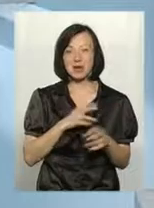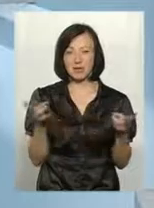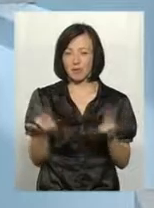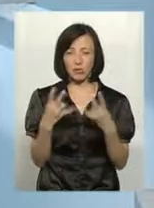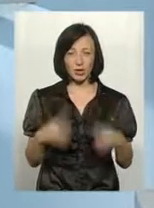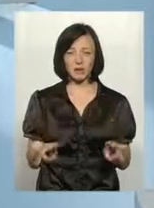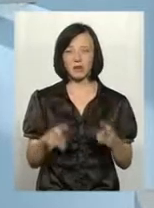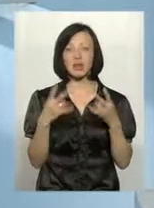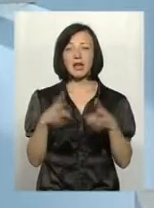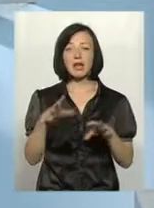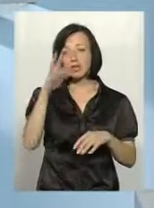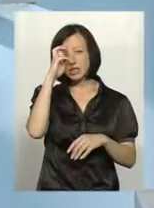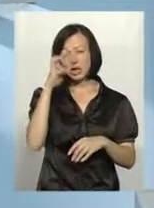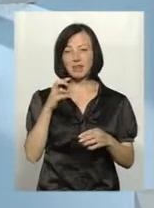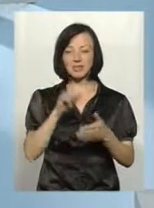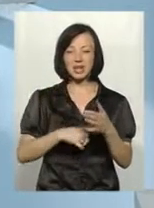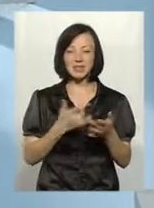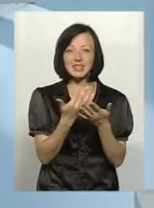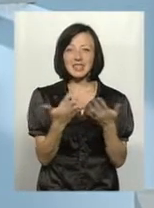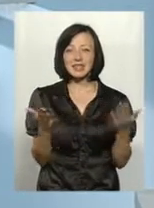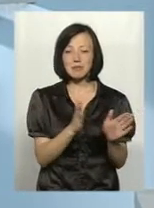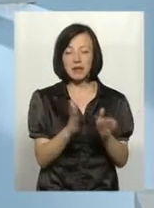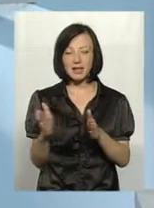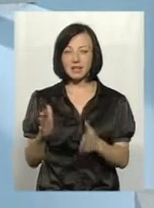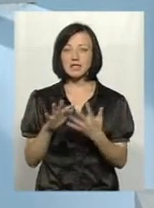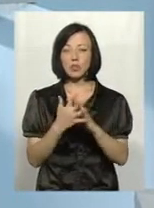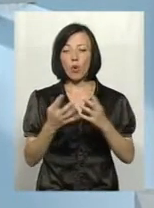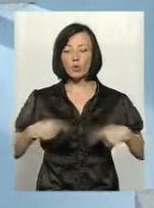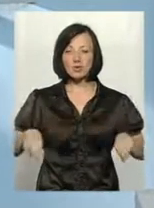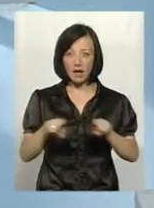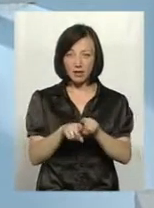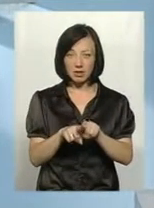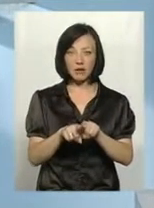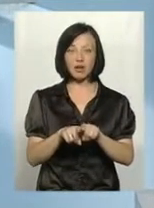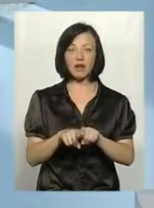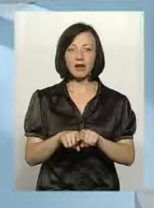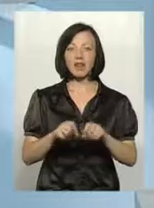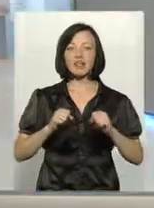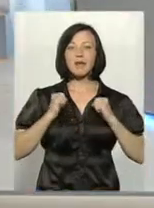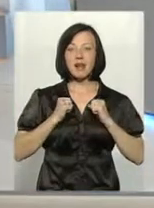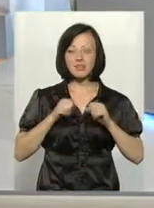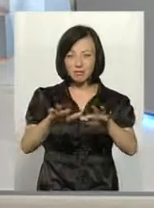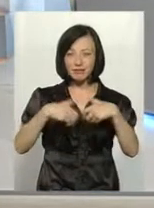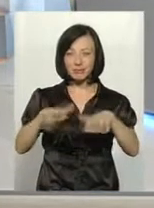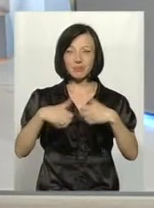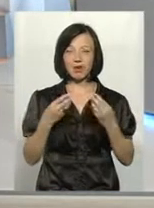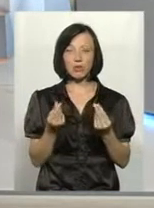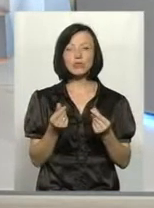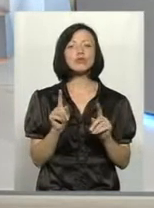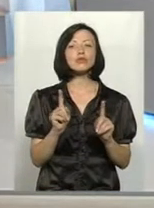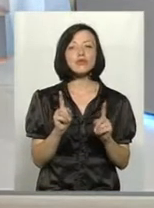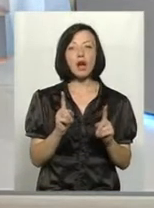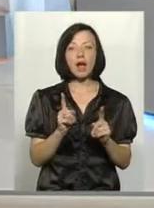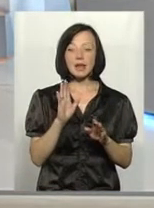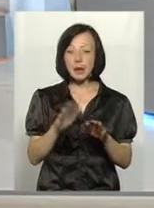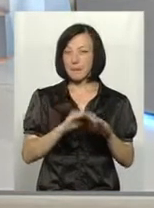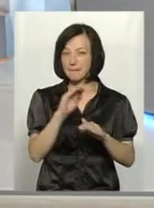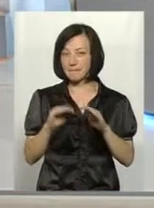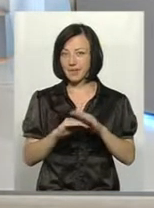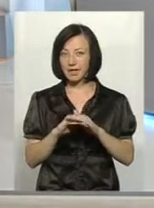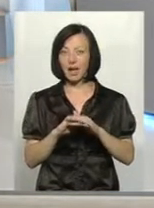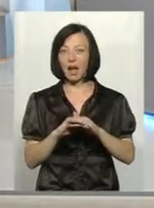що держава через різні механізми сільського сектору, аграрного сектору, вимиває гроші. За рахунок чого? Тільки під жнива, раз